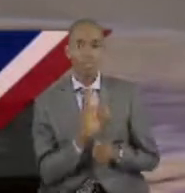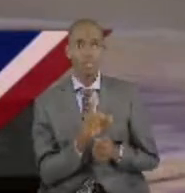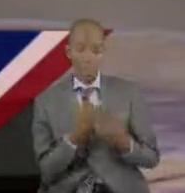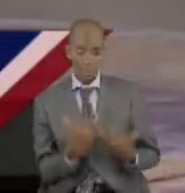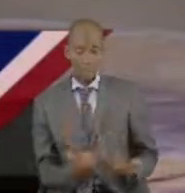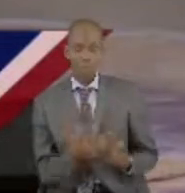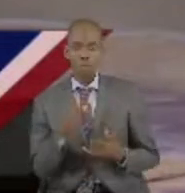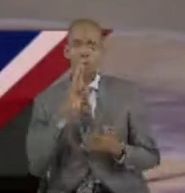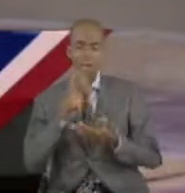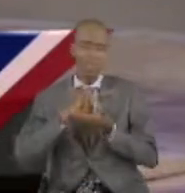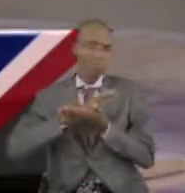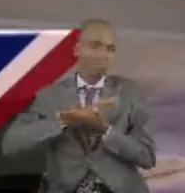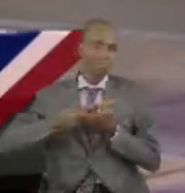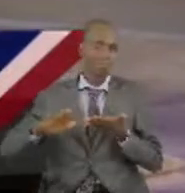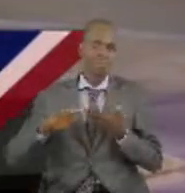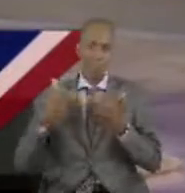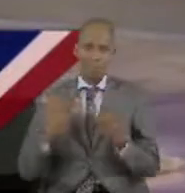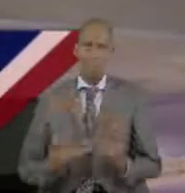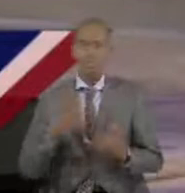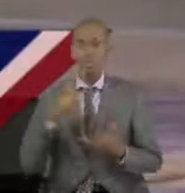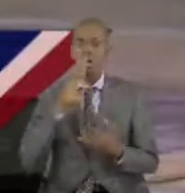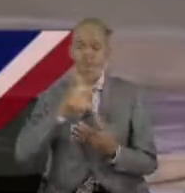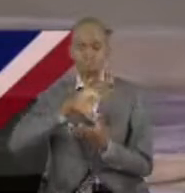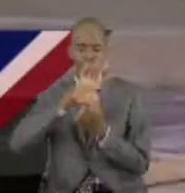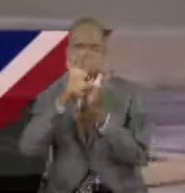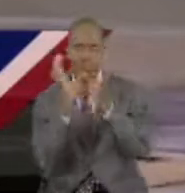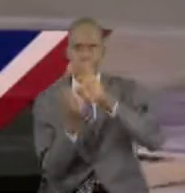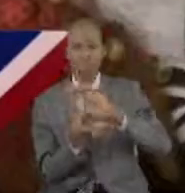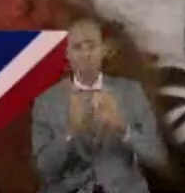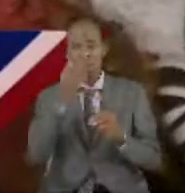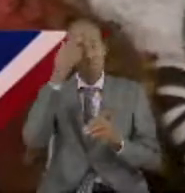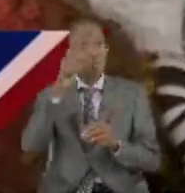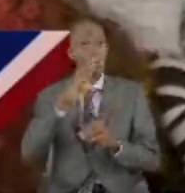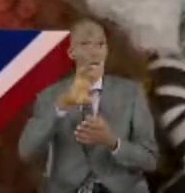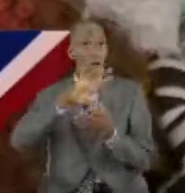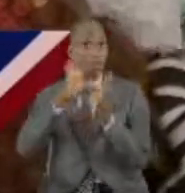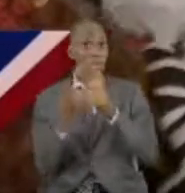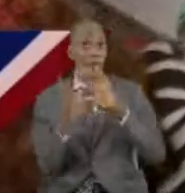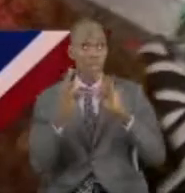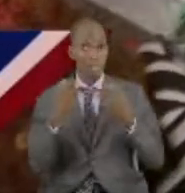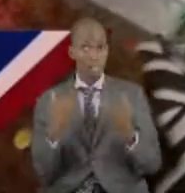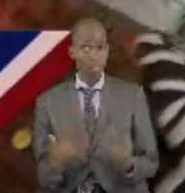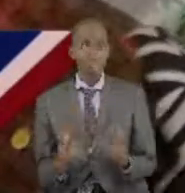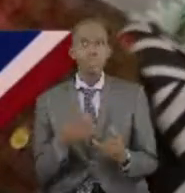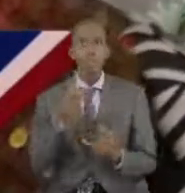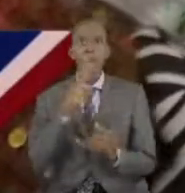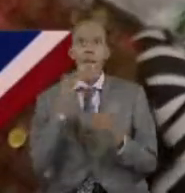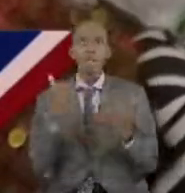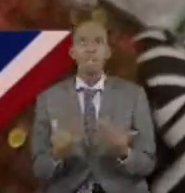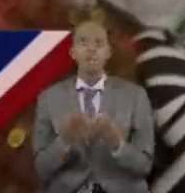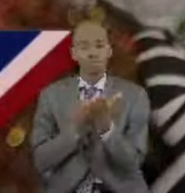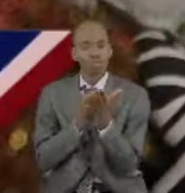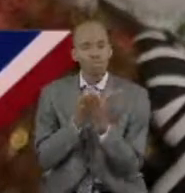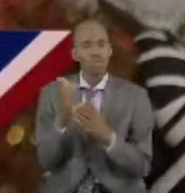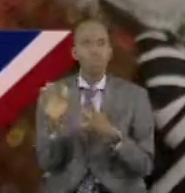maintenant vous êtes certifié maintenant vous êtes converti et parce que vous êtes converti maintenant votre véracité vous êtes